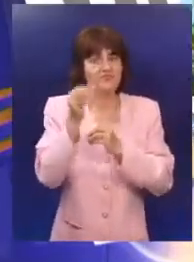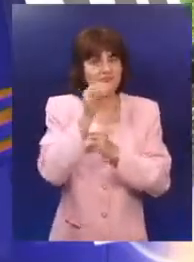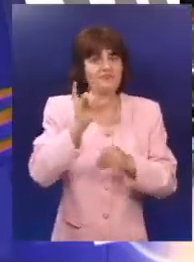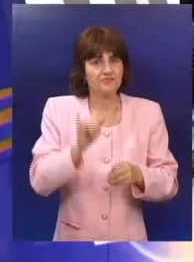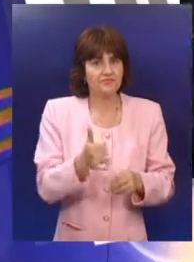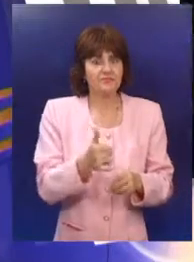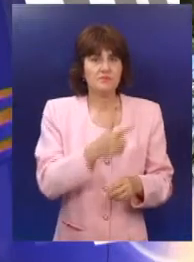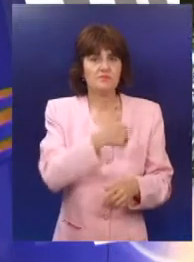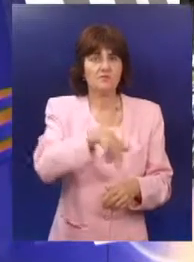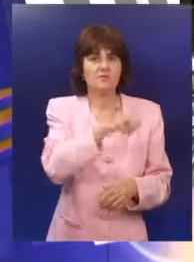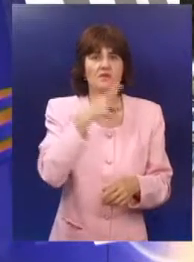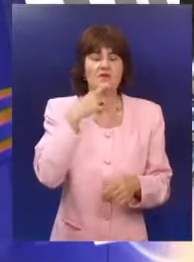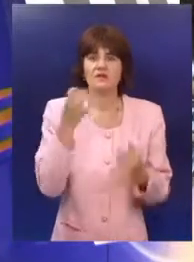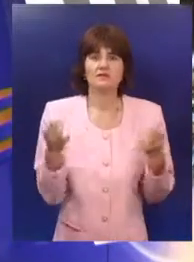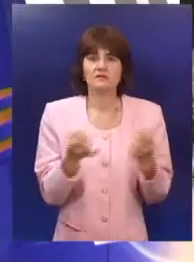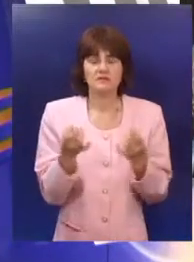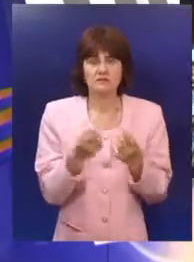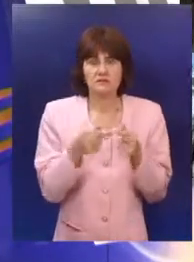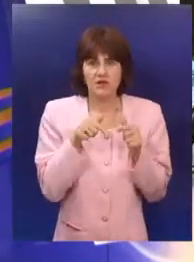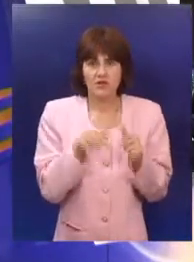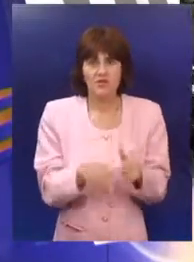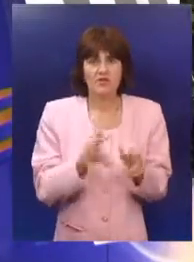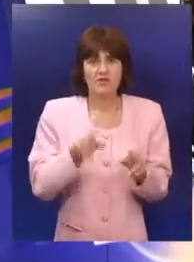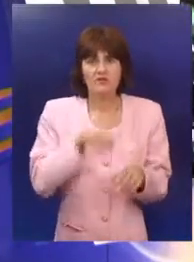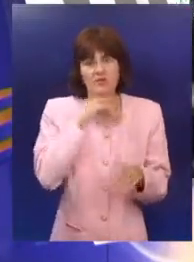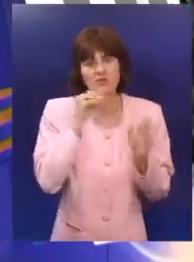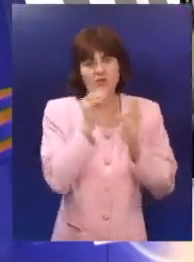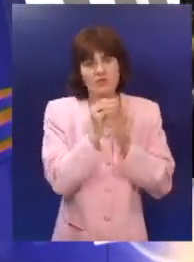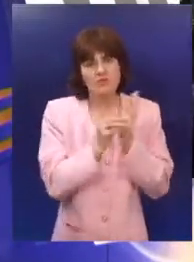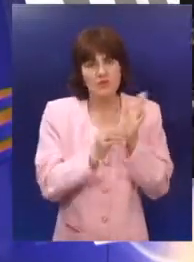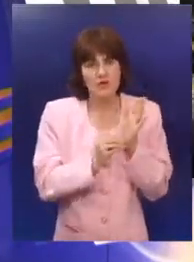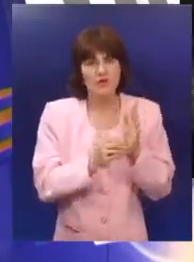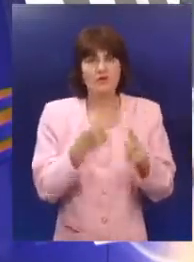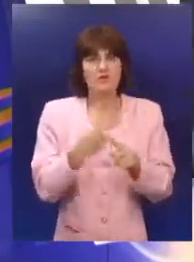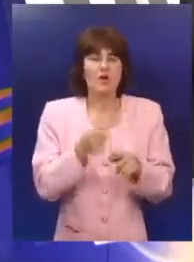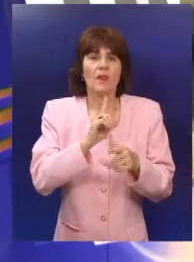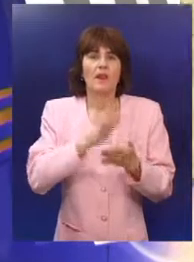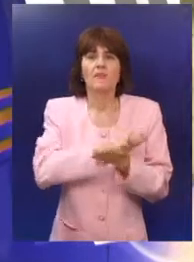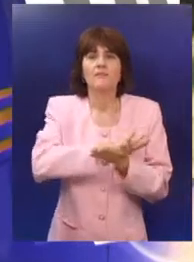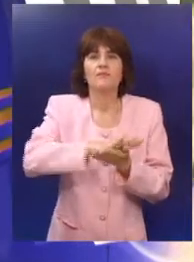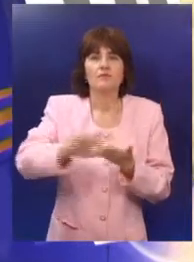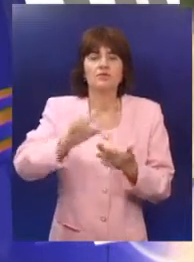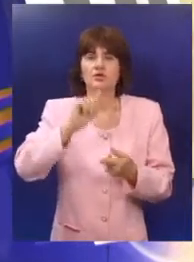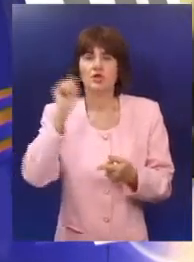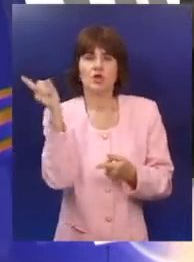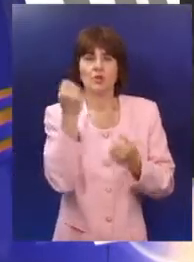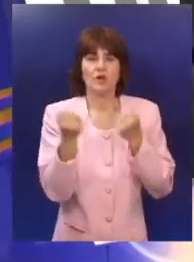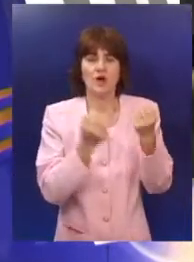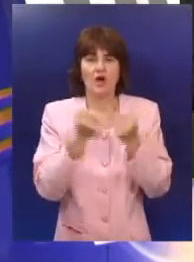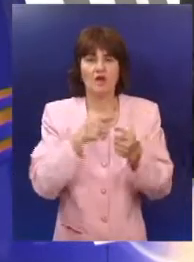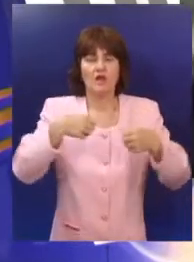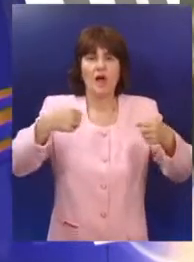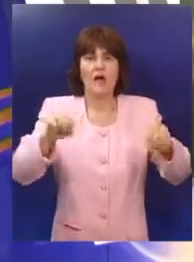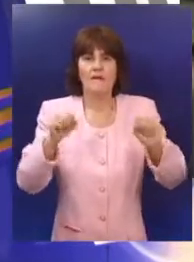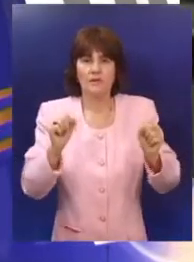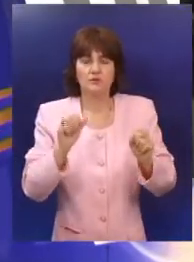U saobraćajnoj policiji navode da su glavni uzroci ovakvih negativnih statističkih podataka neustupanje prvenstva prolaza od strane drugih učesnika u